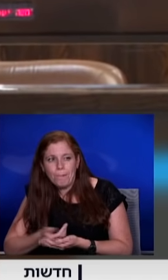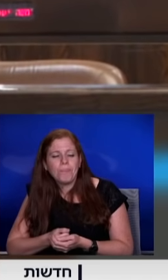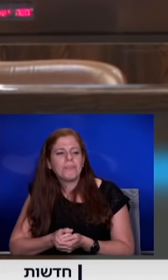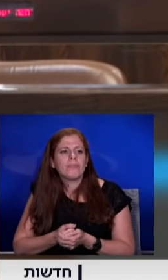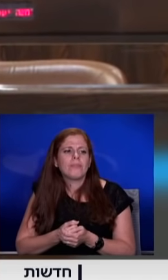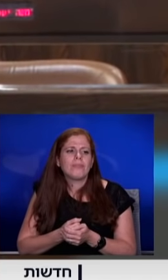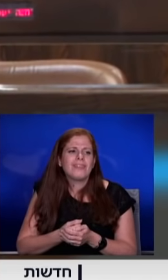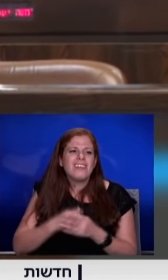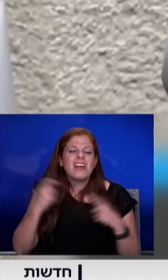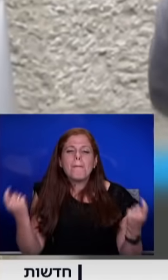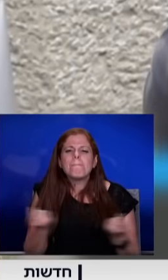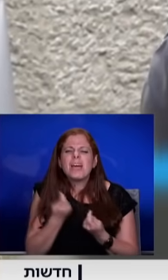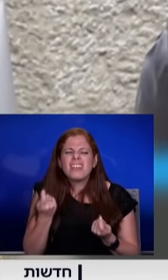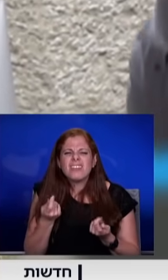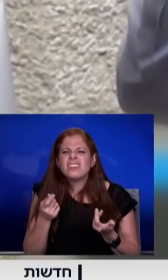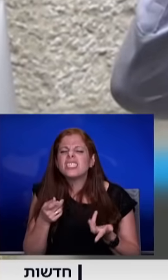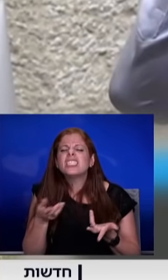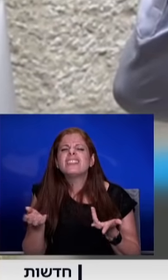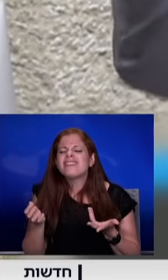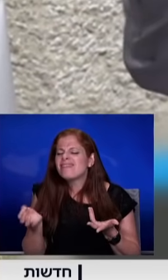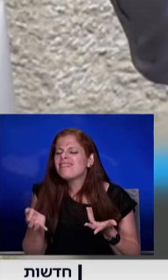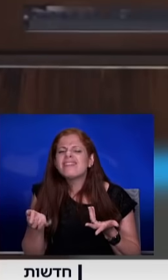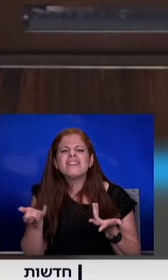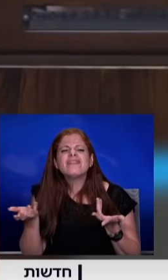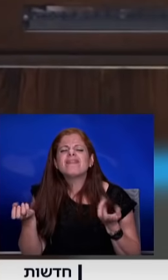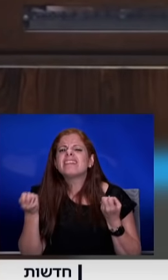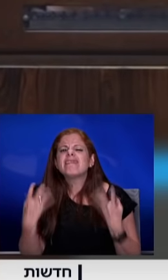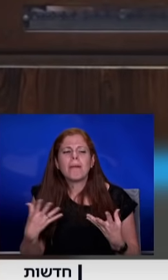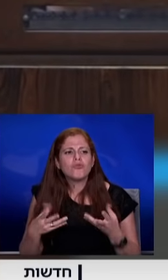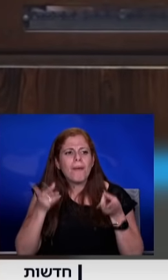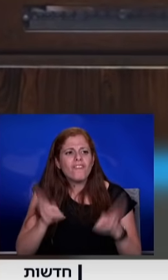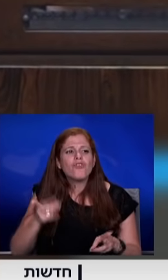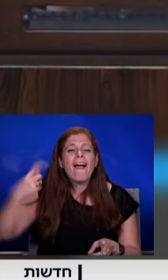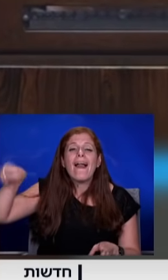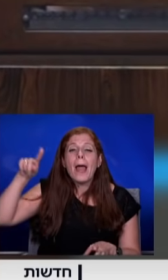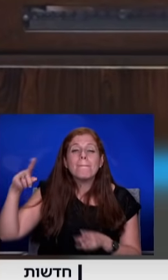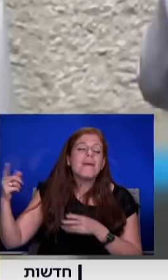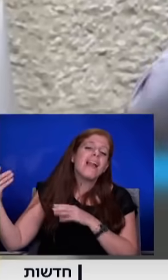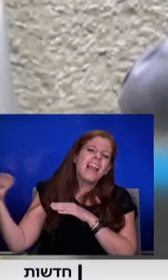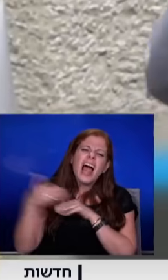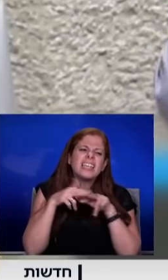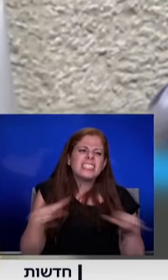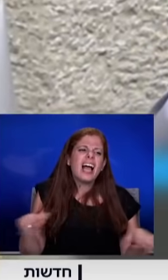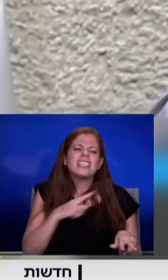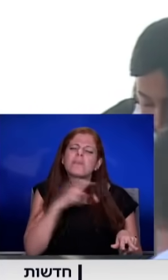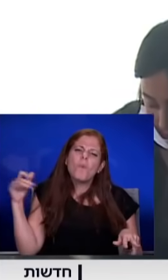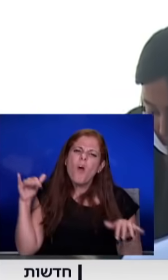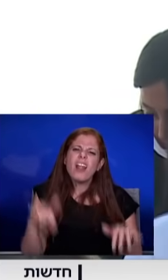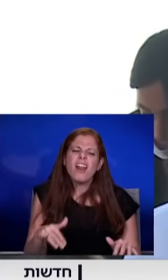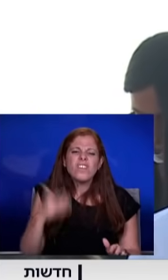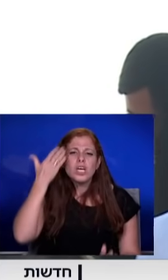פופוליסטי, ציני וזול, שמאפשר להם, להכניס לארץ מאות אלפי